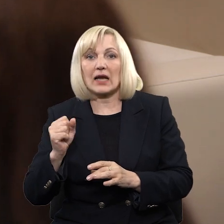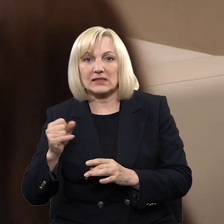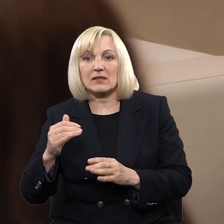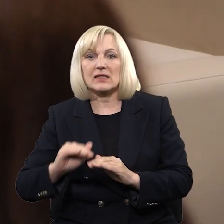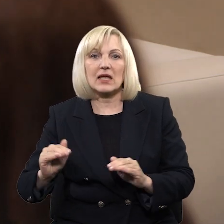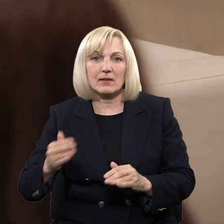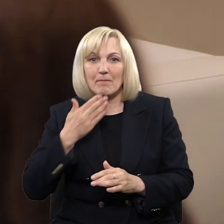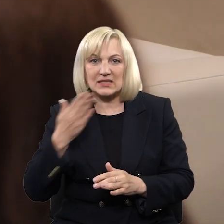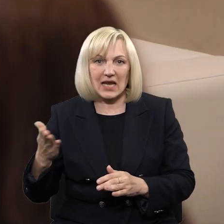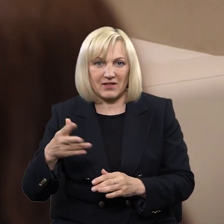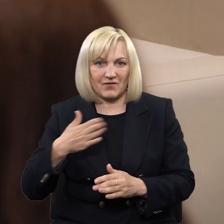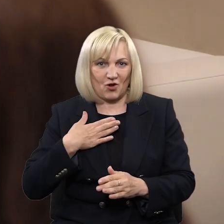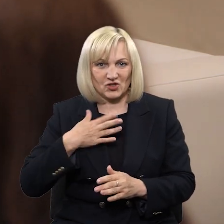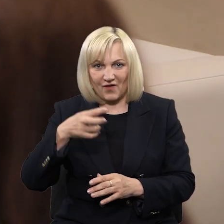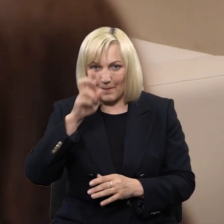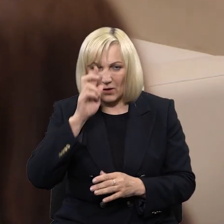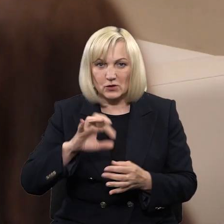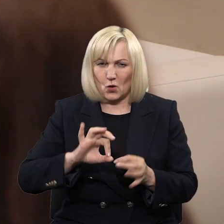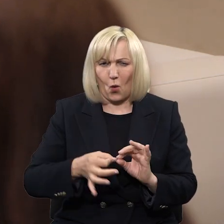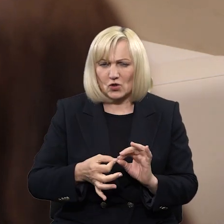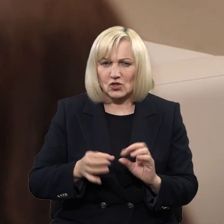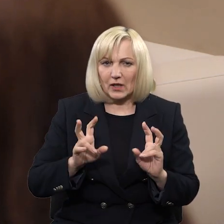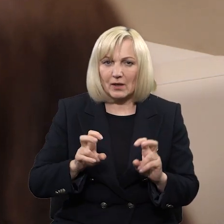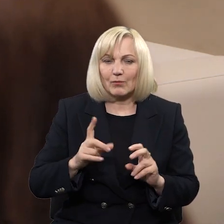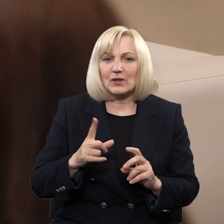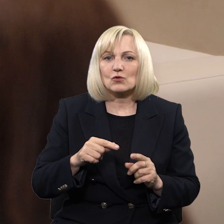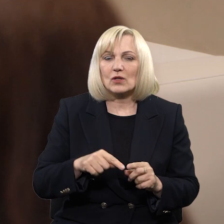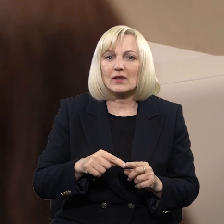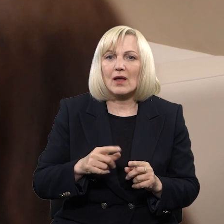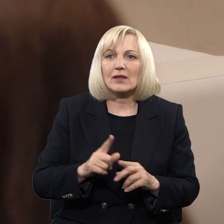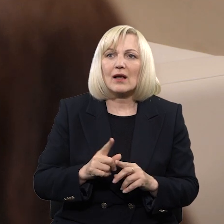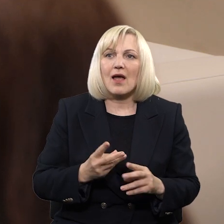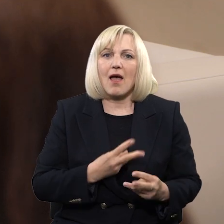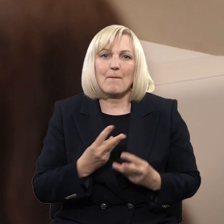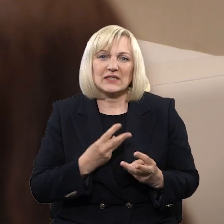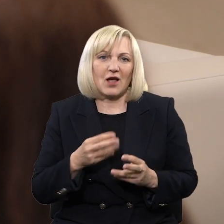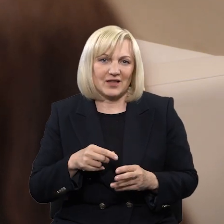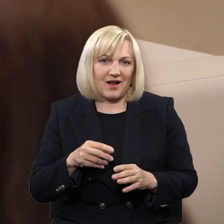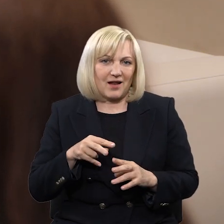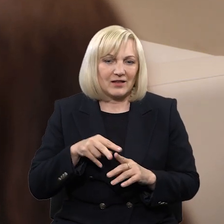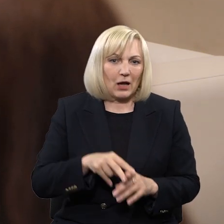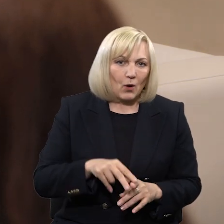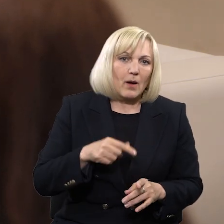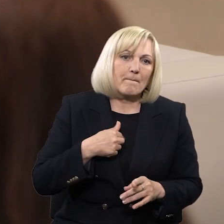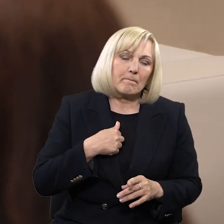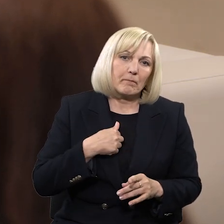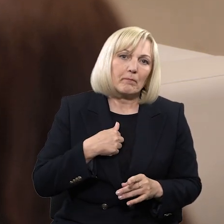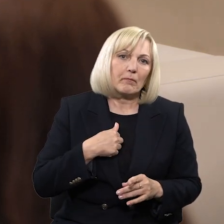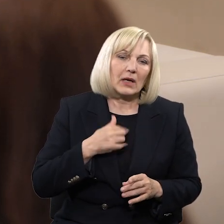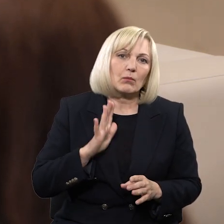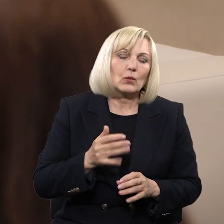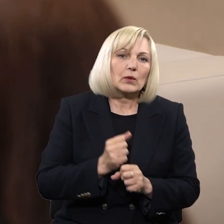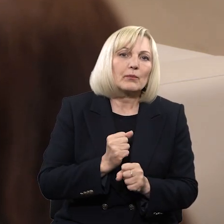последнего российского императора очень сложная тема потому что она такая эмоционально нагруженная мы пойдем